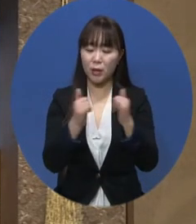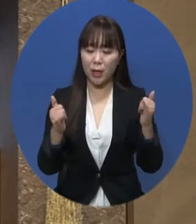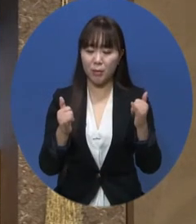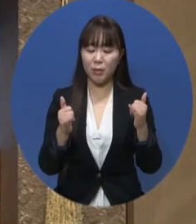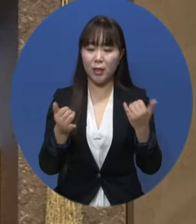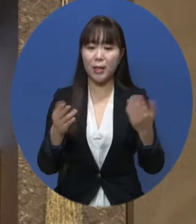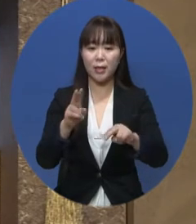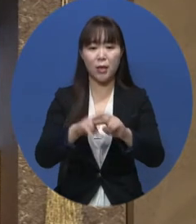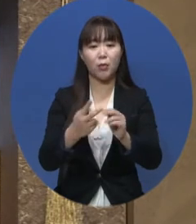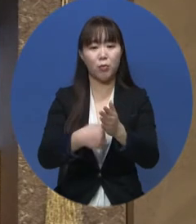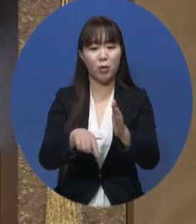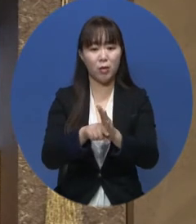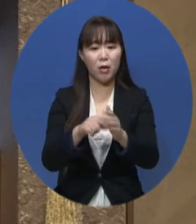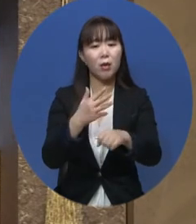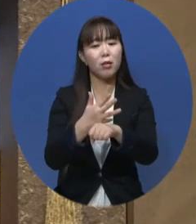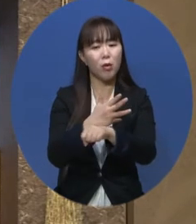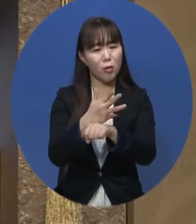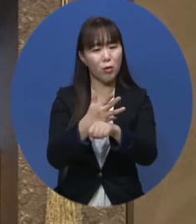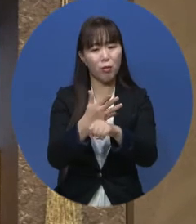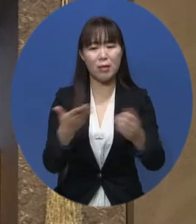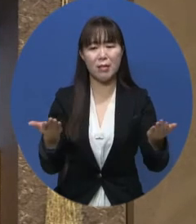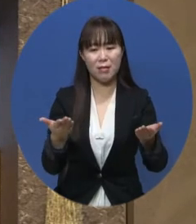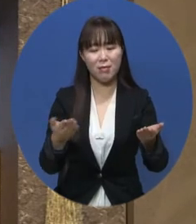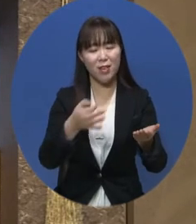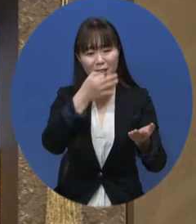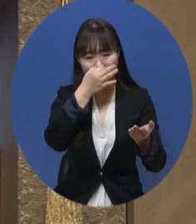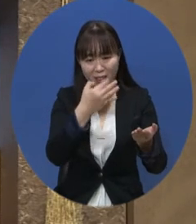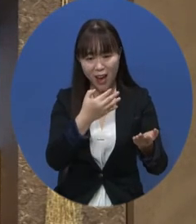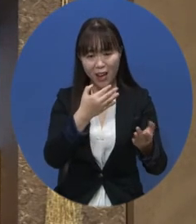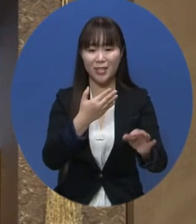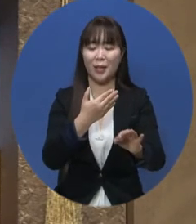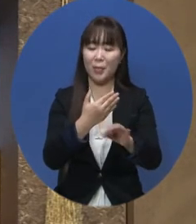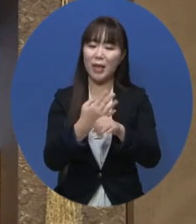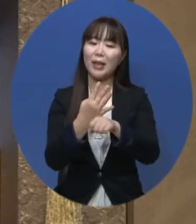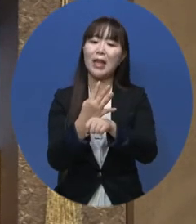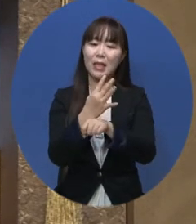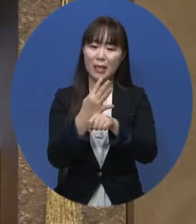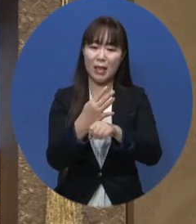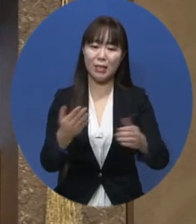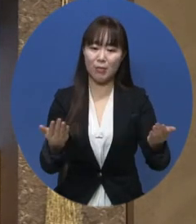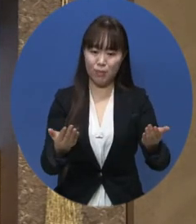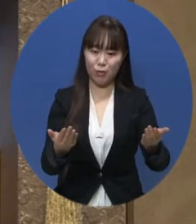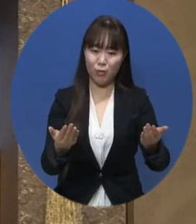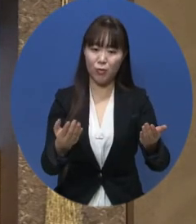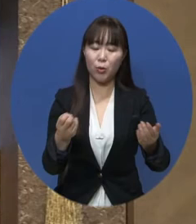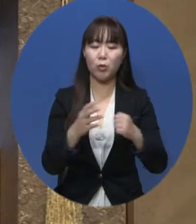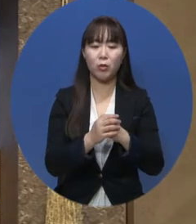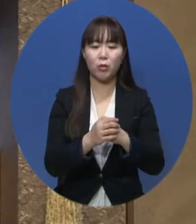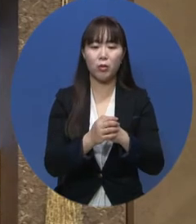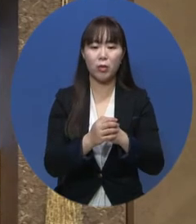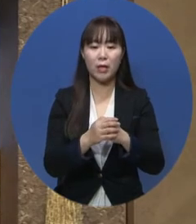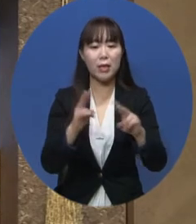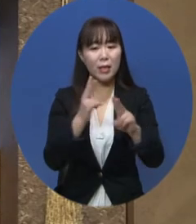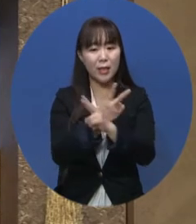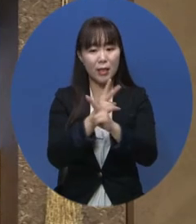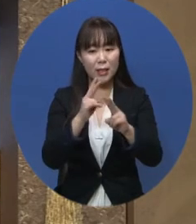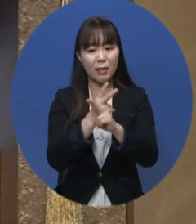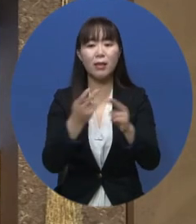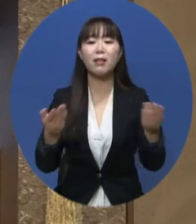위해서 이 8시간 근무가 만약에 힘들다면 네. 4시간 근무를 한다든지 그렇죠. 또는 격일제